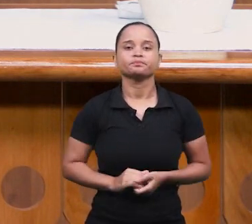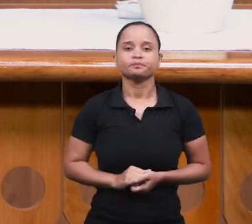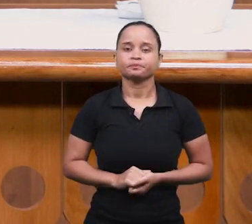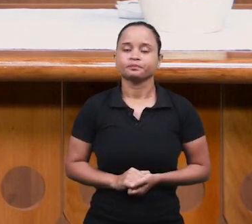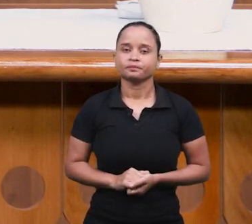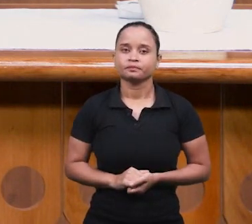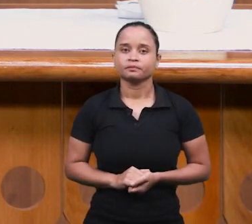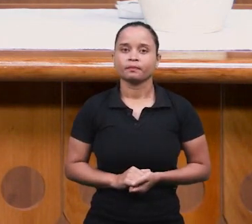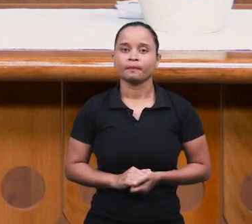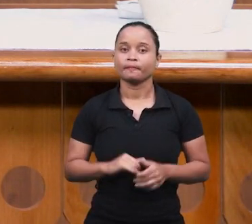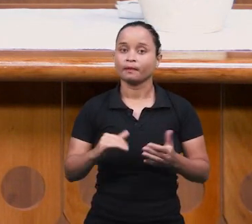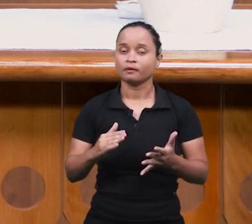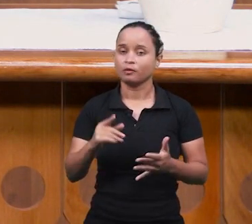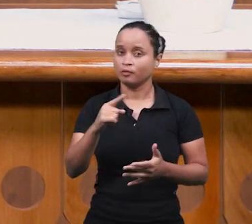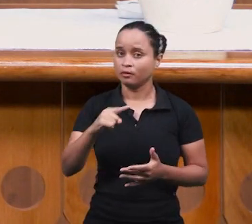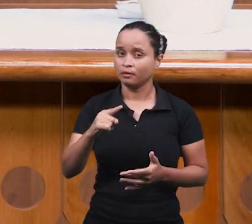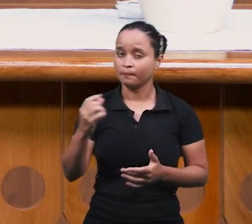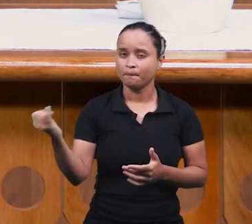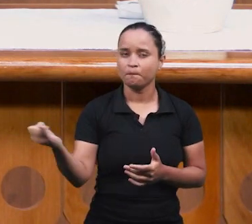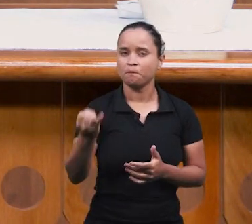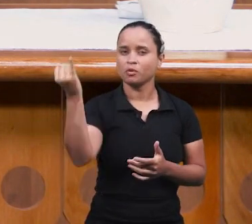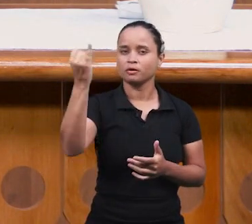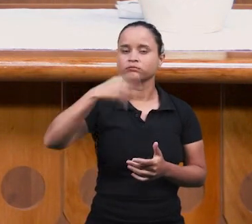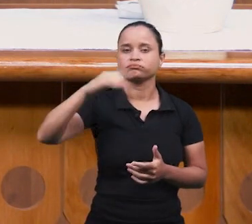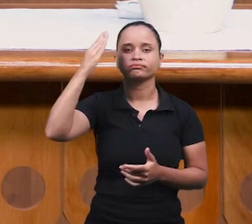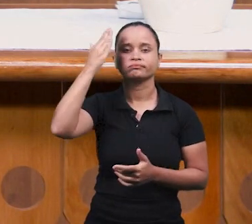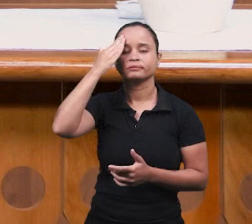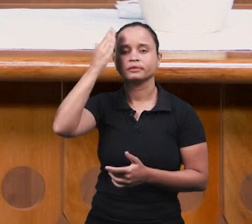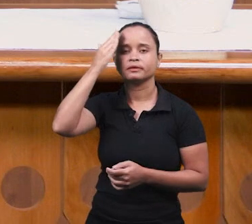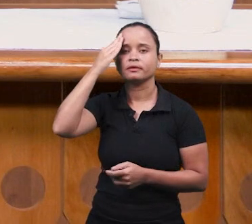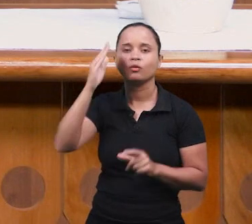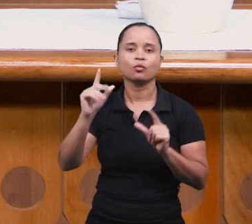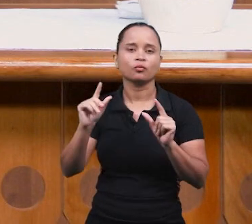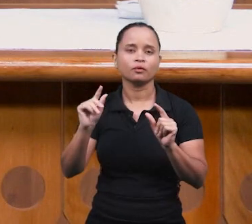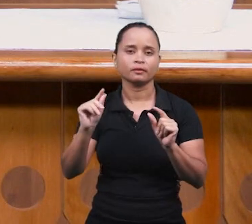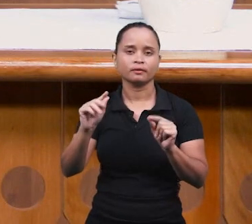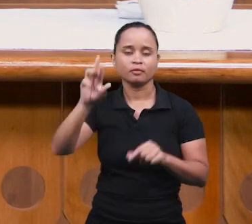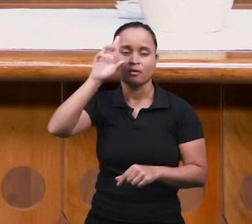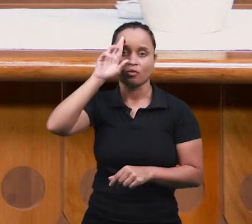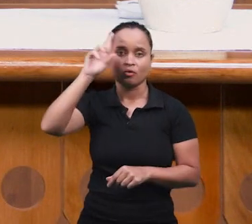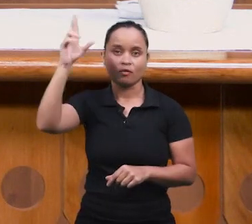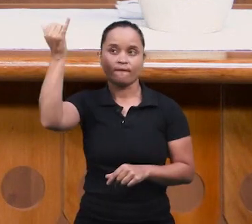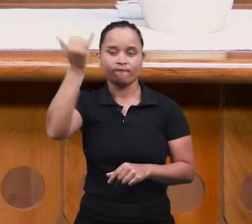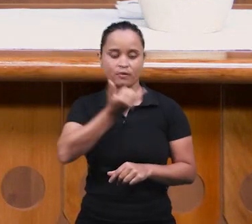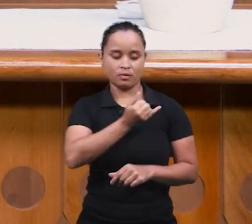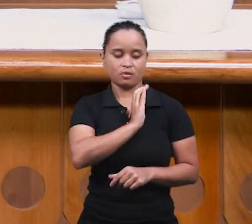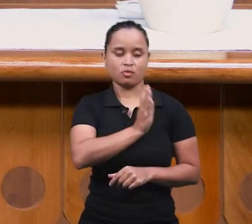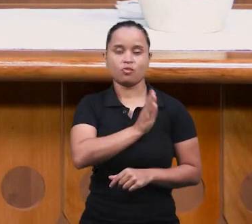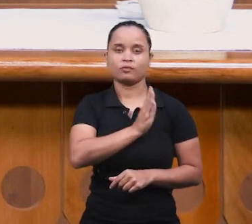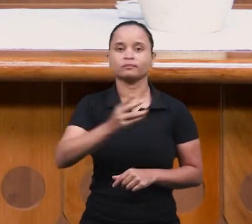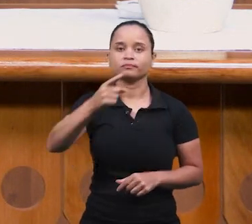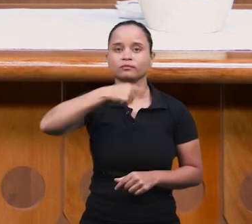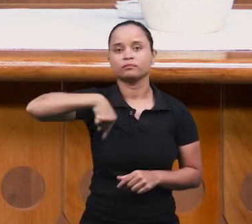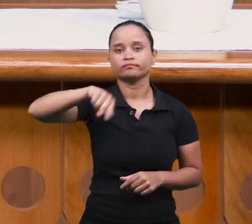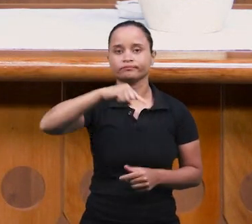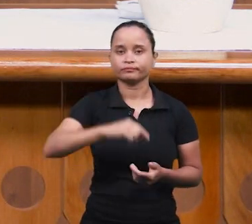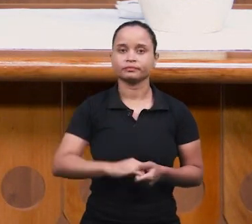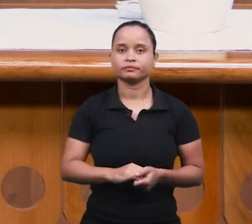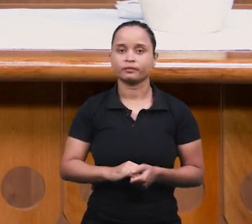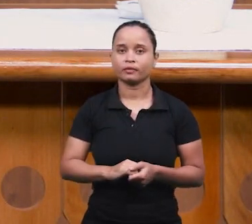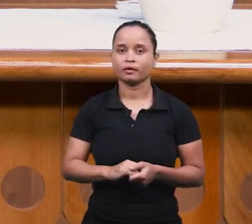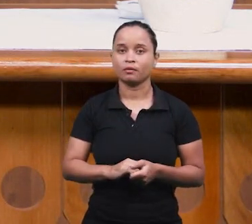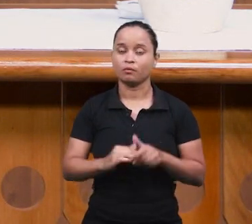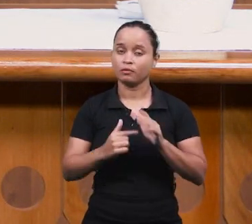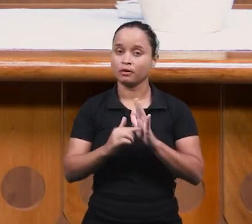Il est très important de pouvoir comprendre ce que le Seigneur veut parler à notre cœur à travers